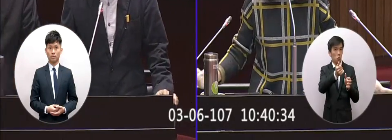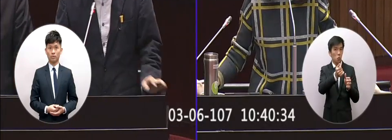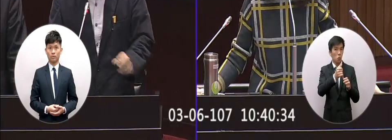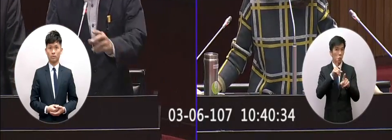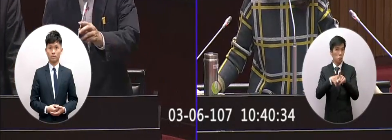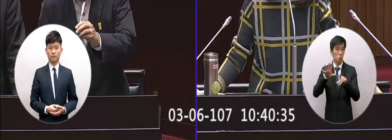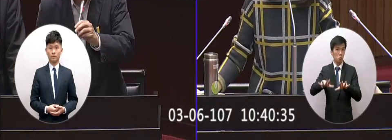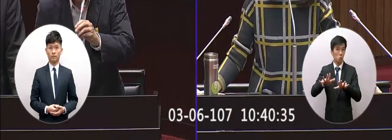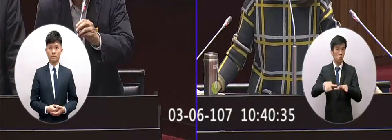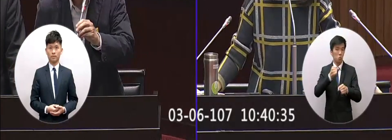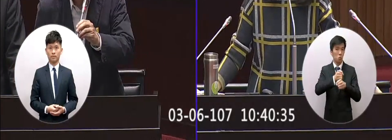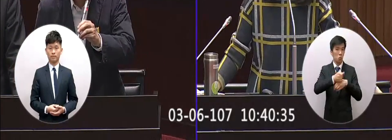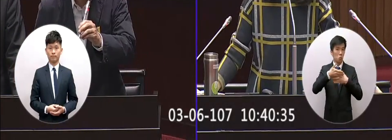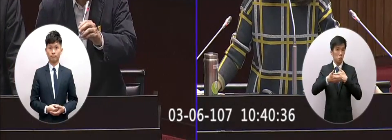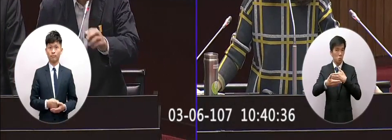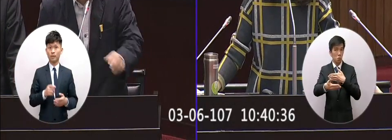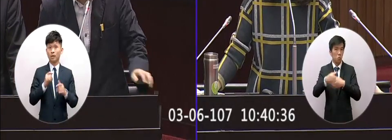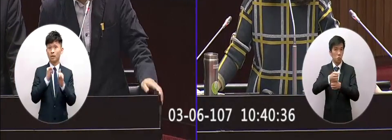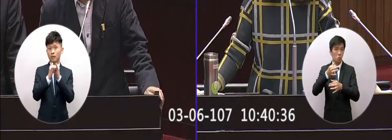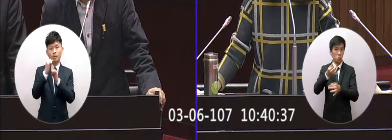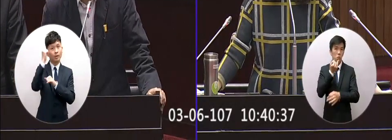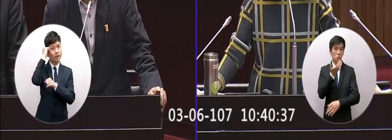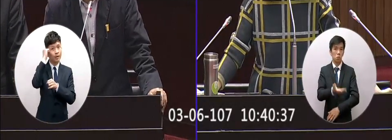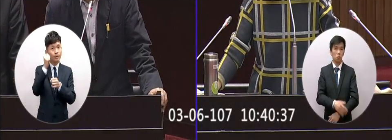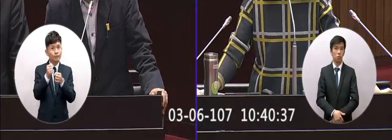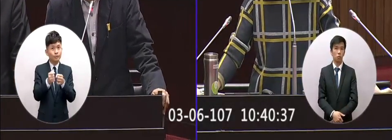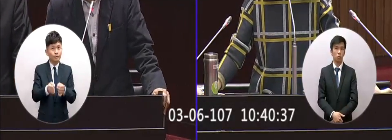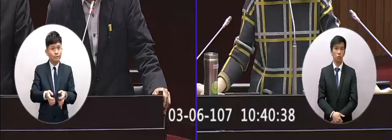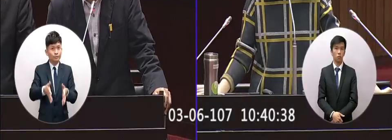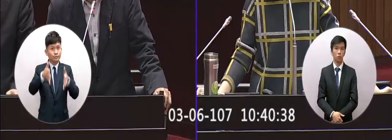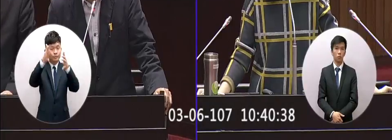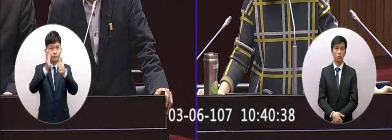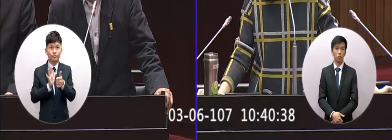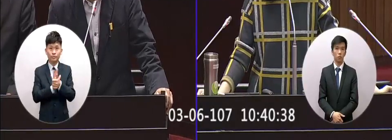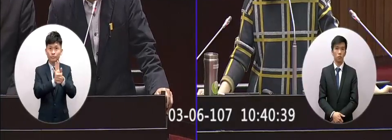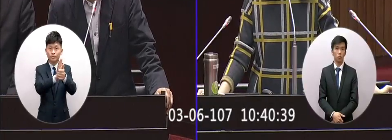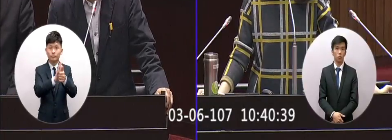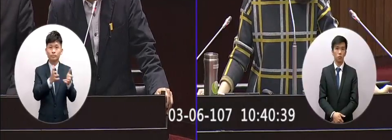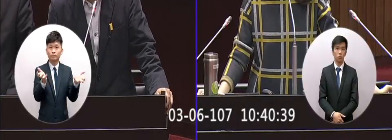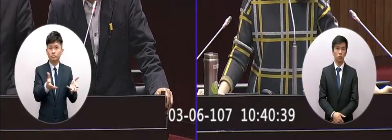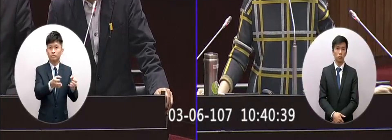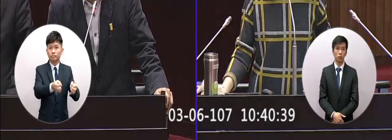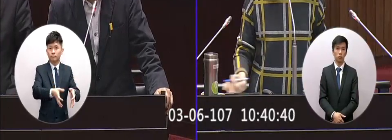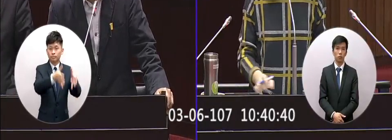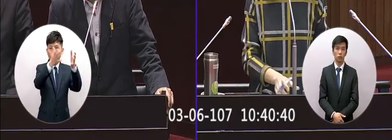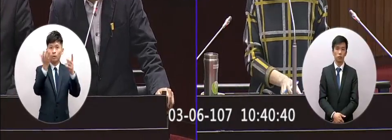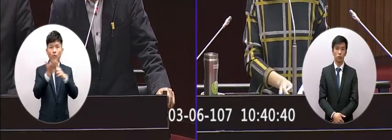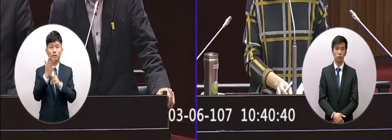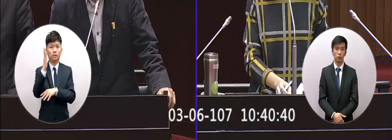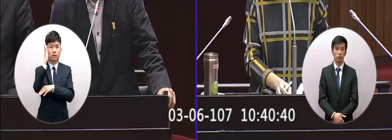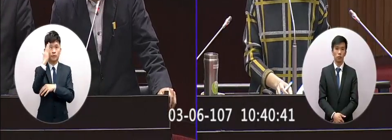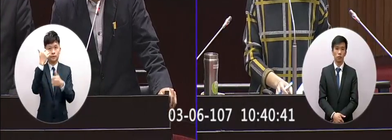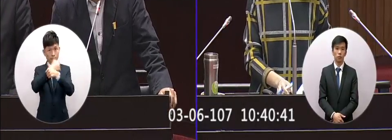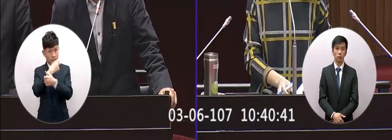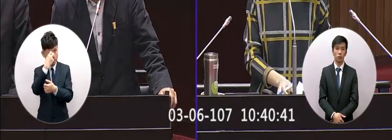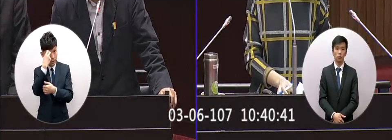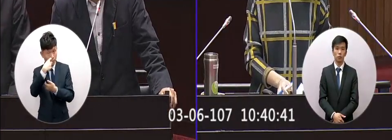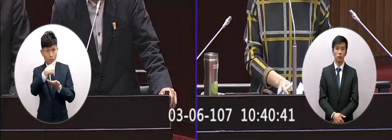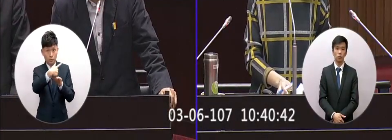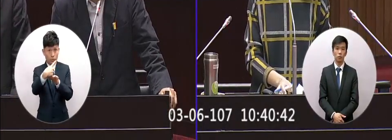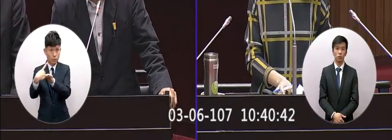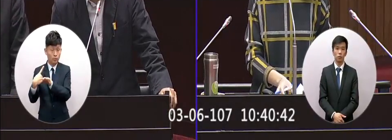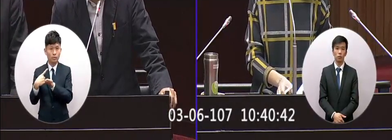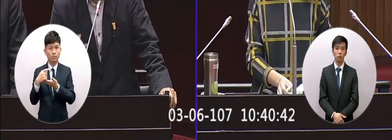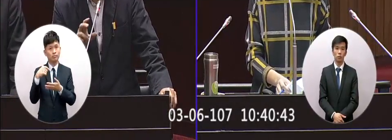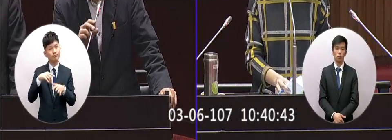一个承诺？ 对社会住宅的推动，哈，不管是新建或者是包租代管，现在都非常顺利的